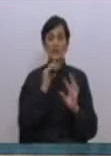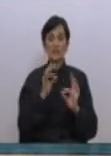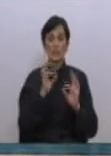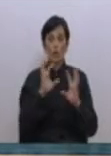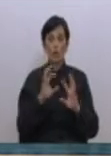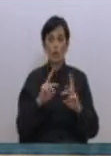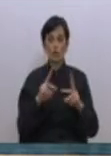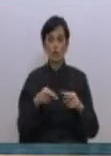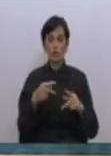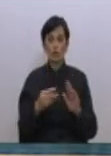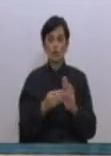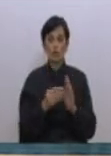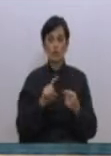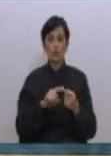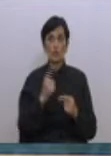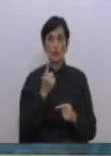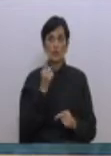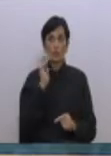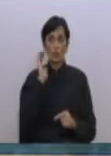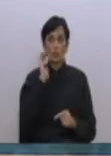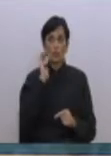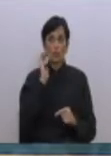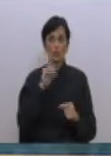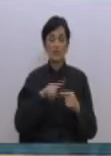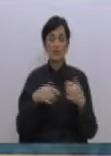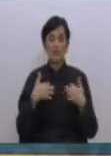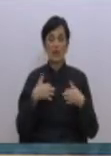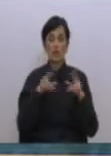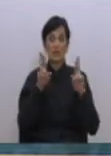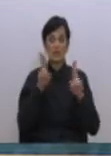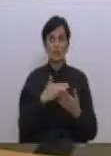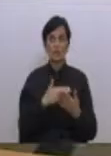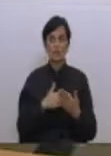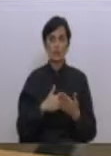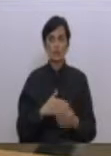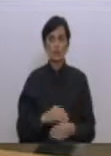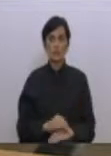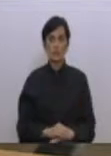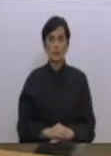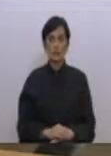kodekshi tsulebis shetanis shesakheb pirveli mosmenit dachkarebuli tsest kanxebuli tkhot chartot ken.